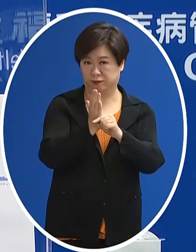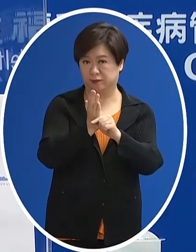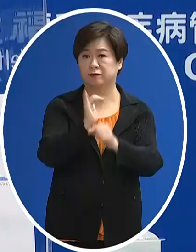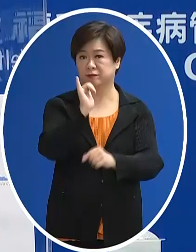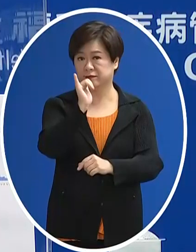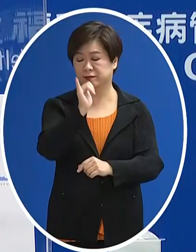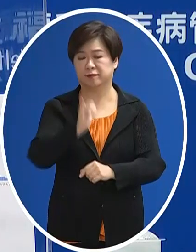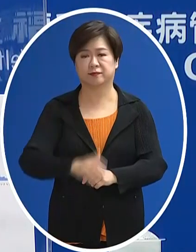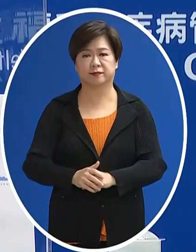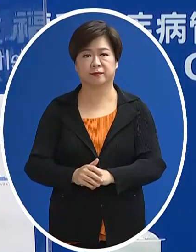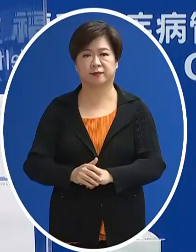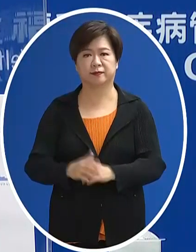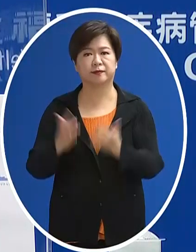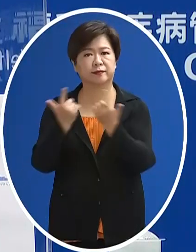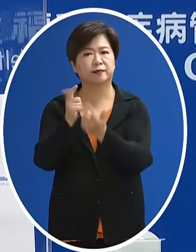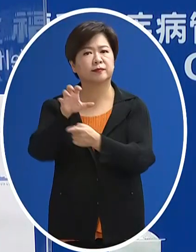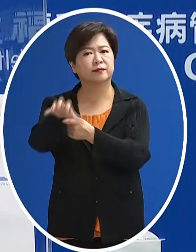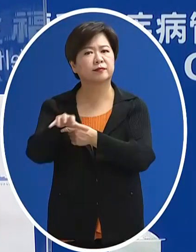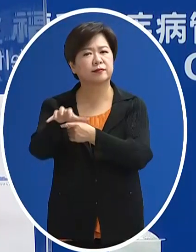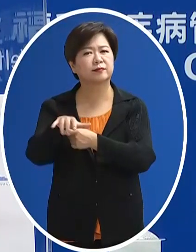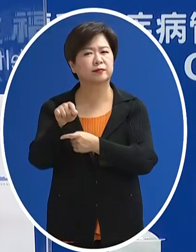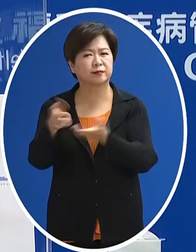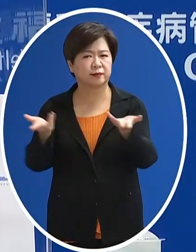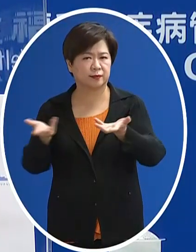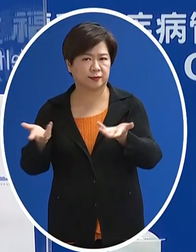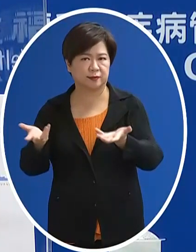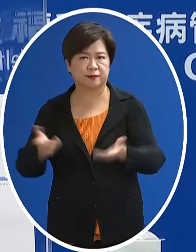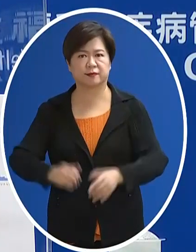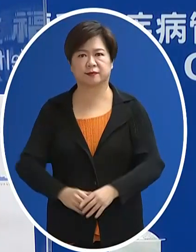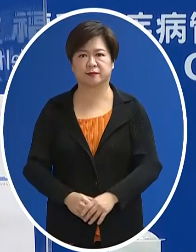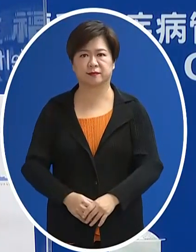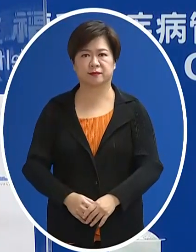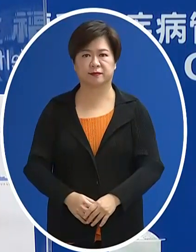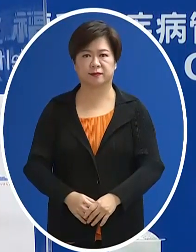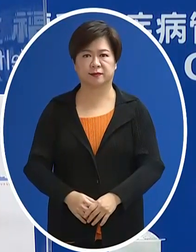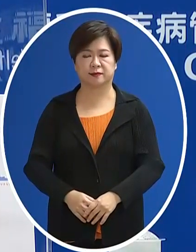那在北龙的方面哈，